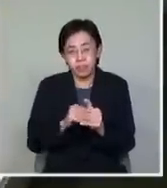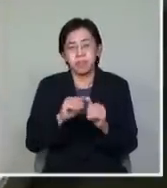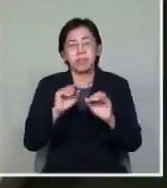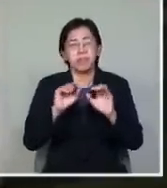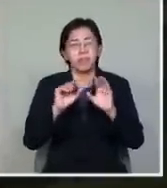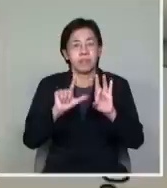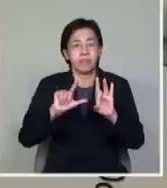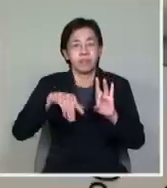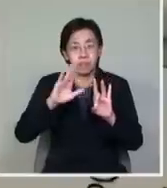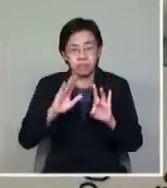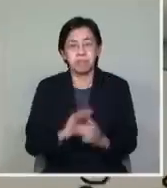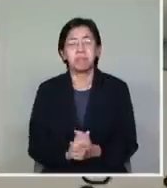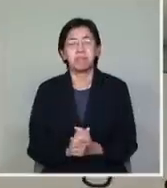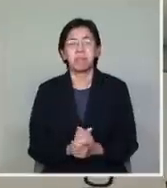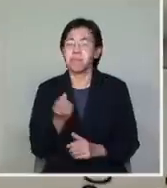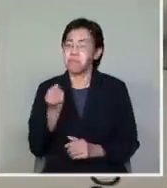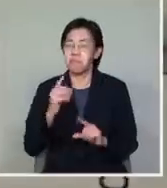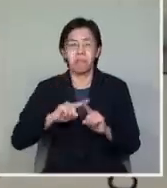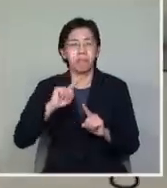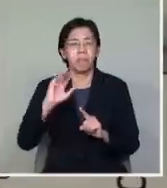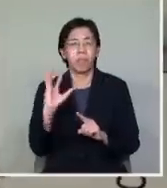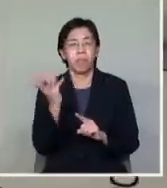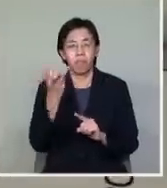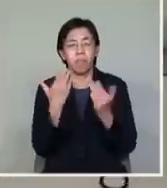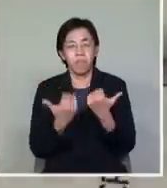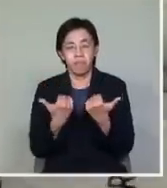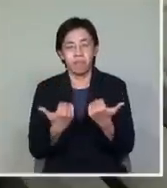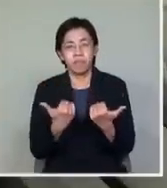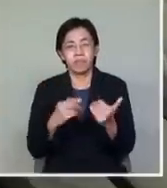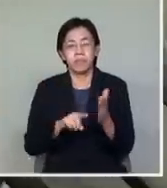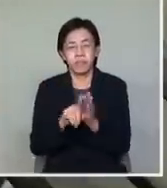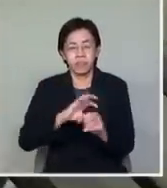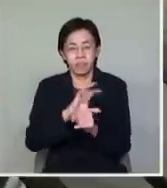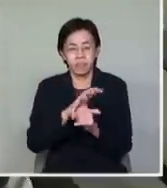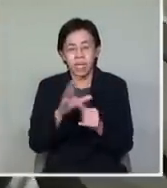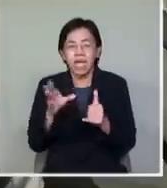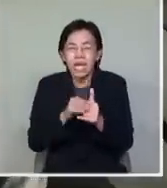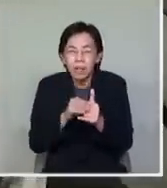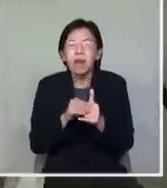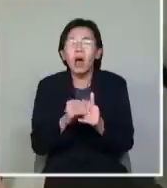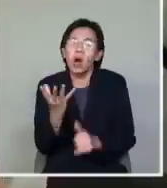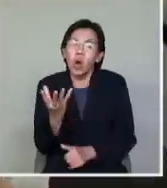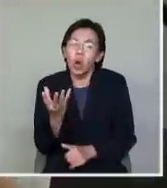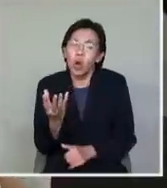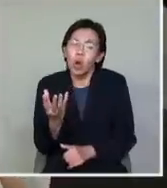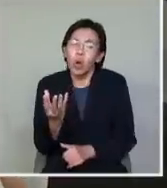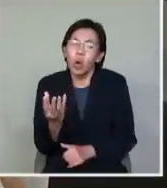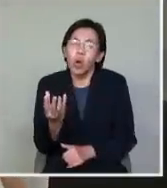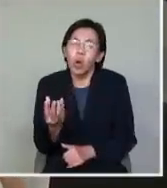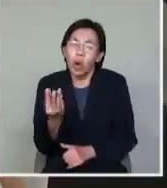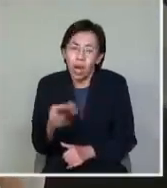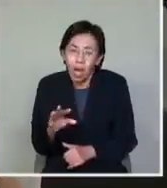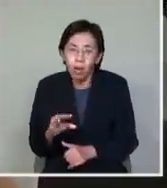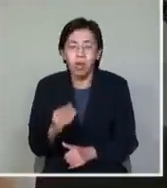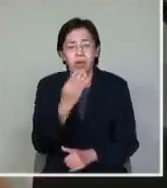กลายเป็นภูมิภาคที่มีผู้ติดเชื้อสูงที่สุดในโลกแม้ว่าขณะนี้จะมีแนวโน้มการระบาดที่เริ่มชะลอตัวลงมากในหลายประเทศแล้วก็ตามบราซิลนะ